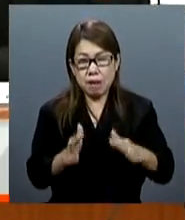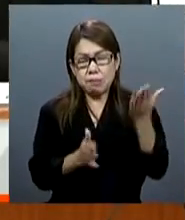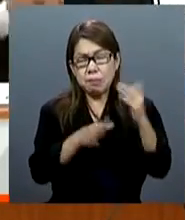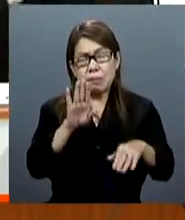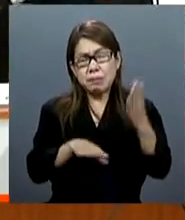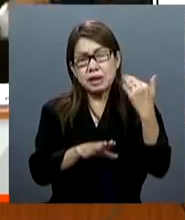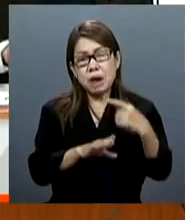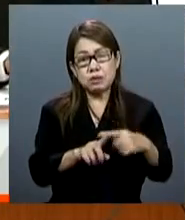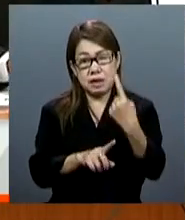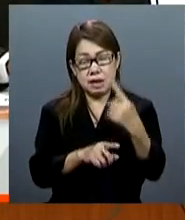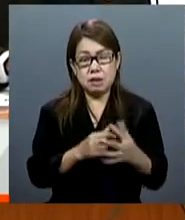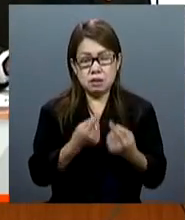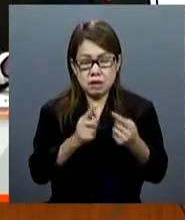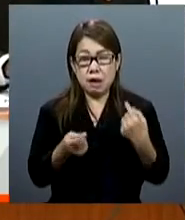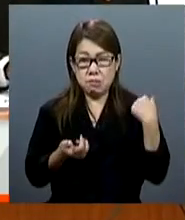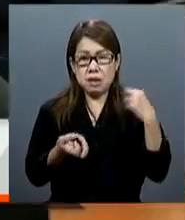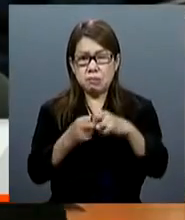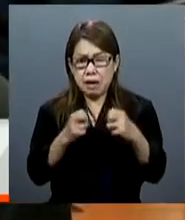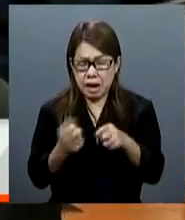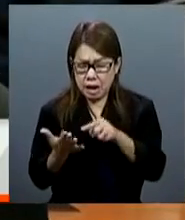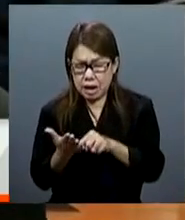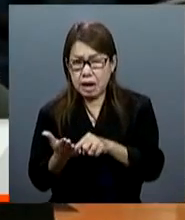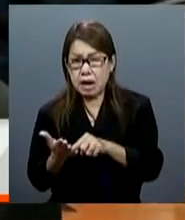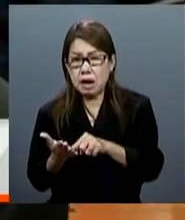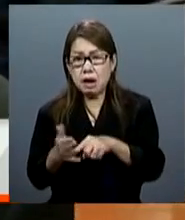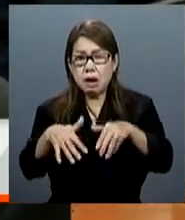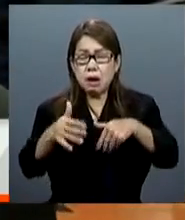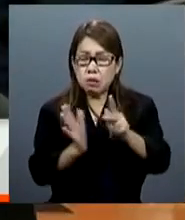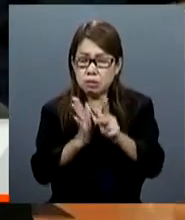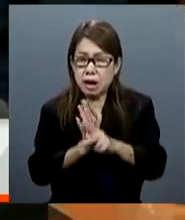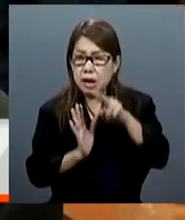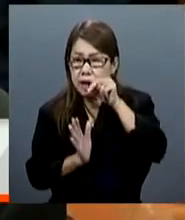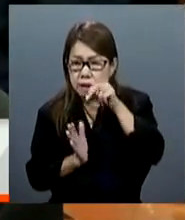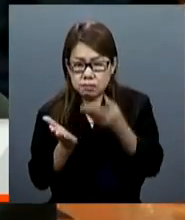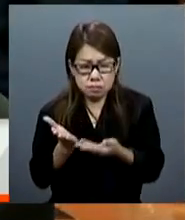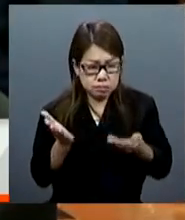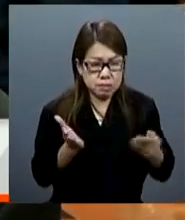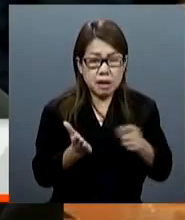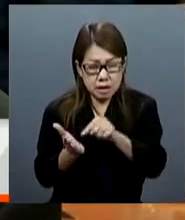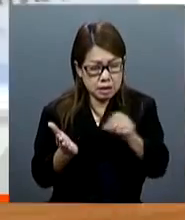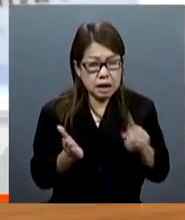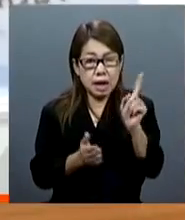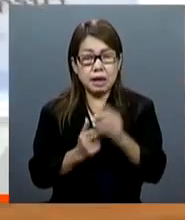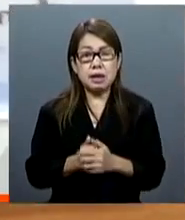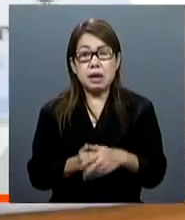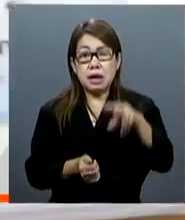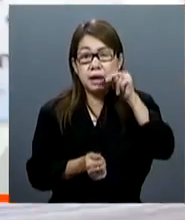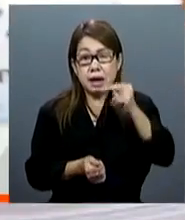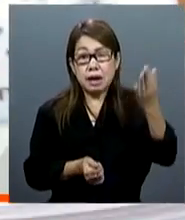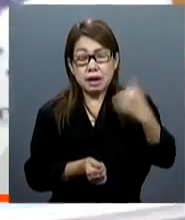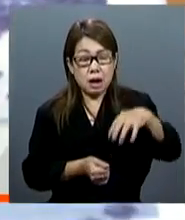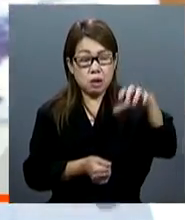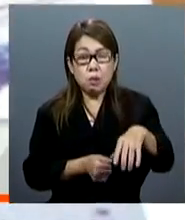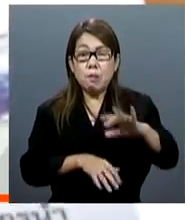ต่ว่าขณะนี้ยังเกิดความสับสนว่าจะใช้ร่างพรบน้ำฉบับไหนเพราะสนช.ยังไม่ได้ระงับร่างพรบน้ำของกรมทรัพยาก